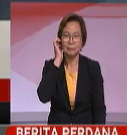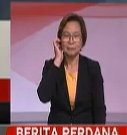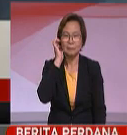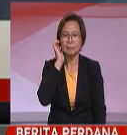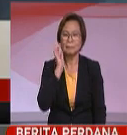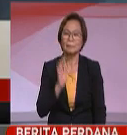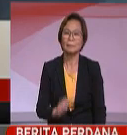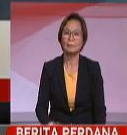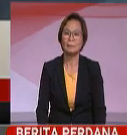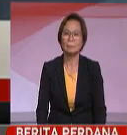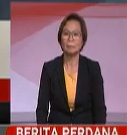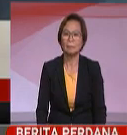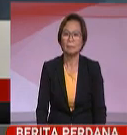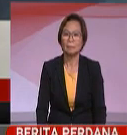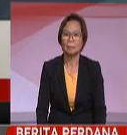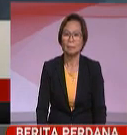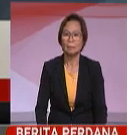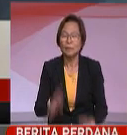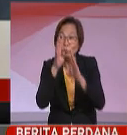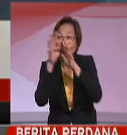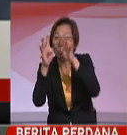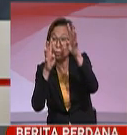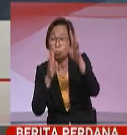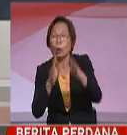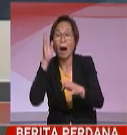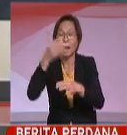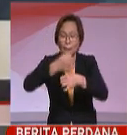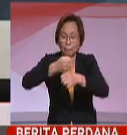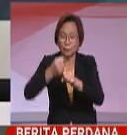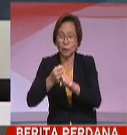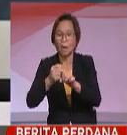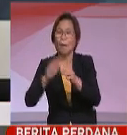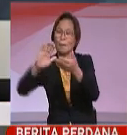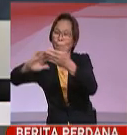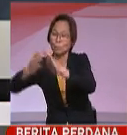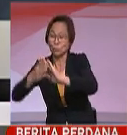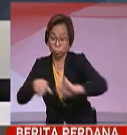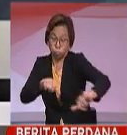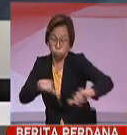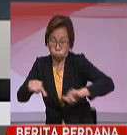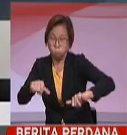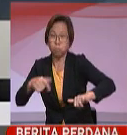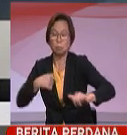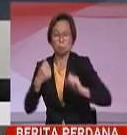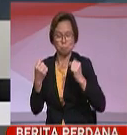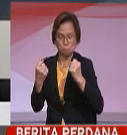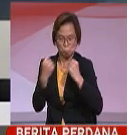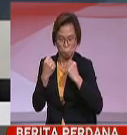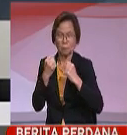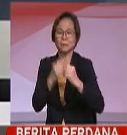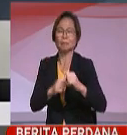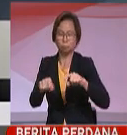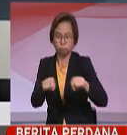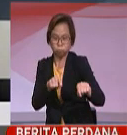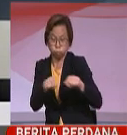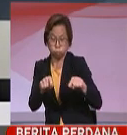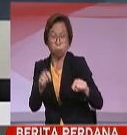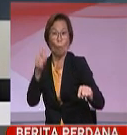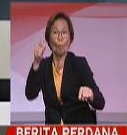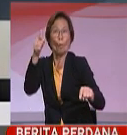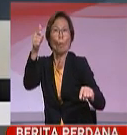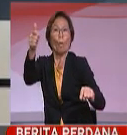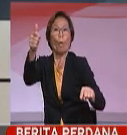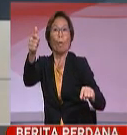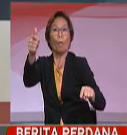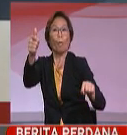Hai oksigen inovasi akan membentuk masyarakat yang efektif mempunyai daya tahan dan daya saing yang tinggi